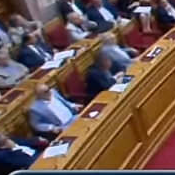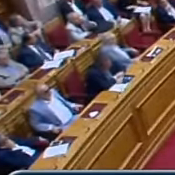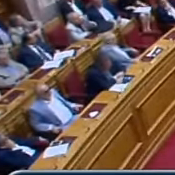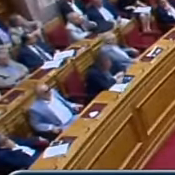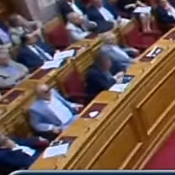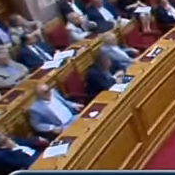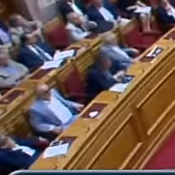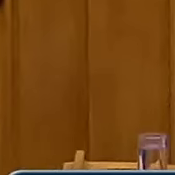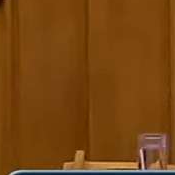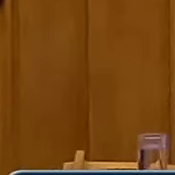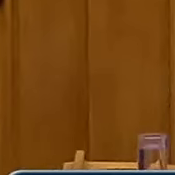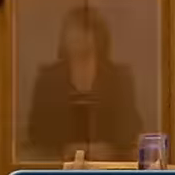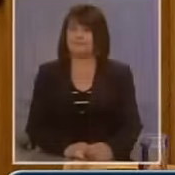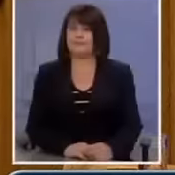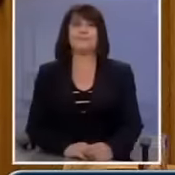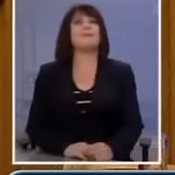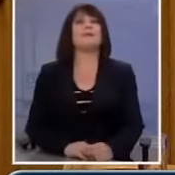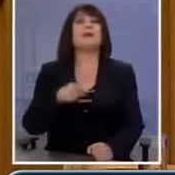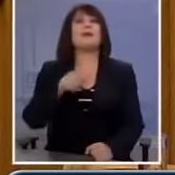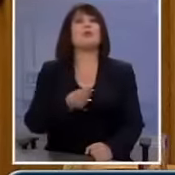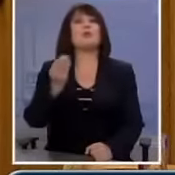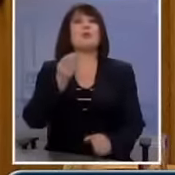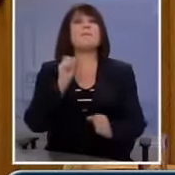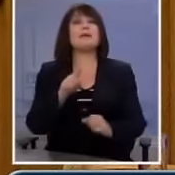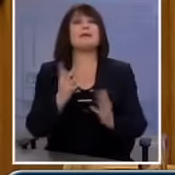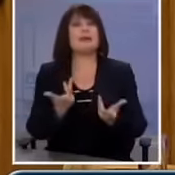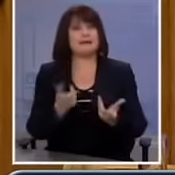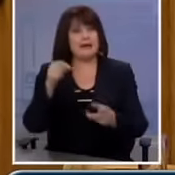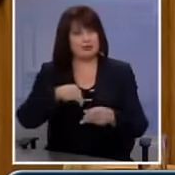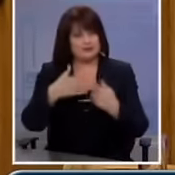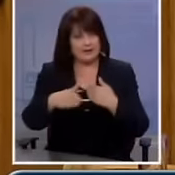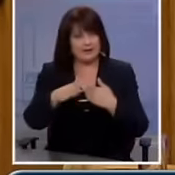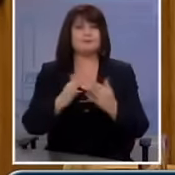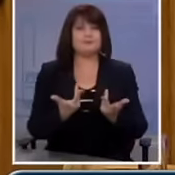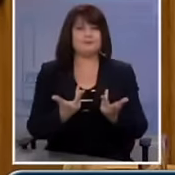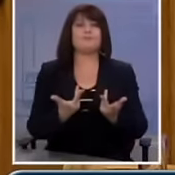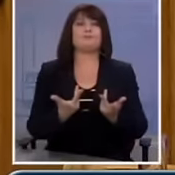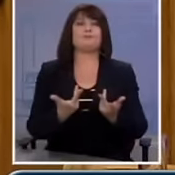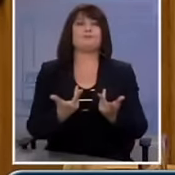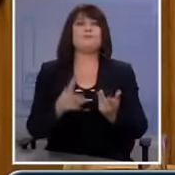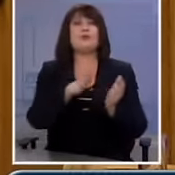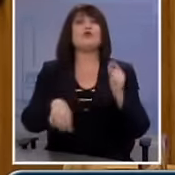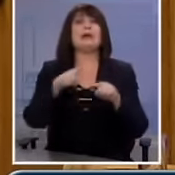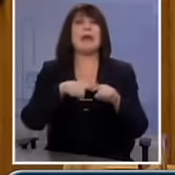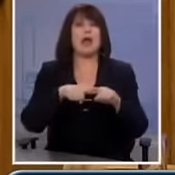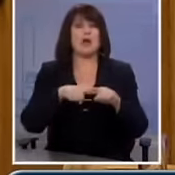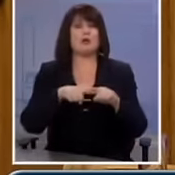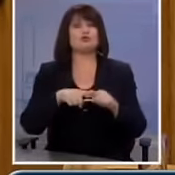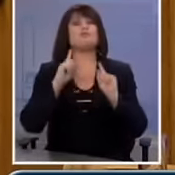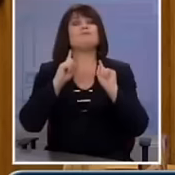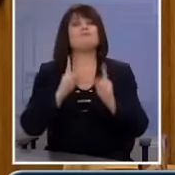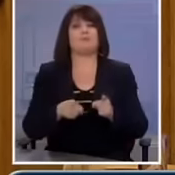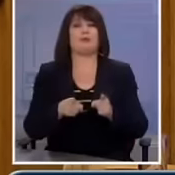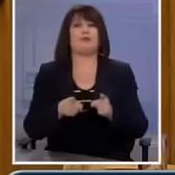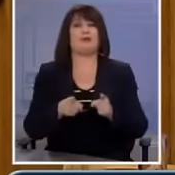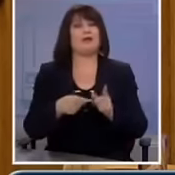Πάνω απ' όλα όμως, το μήνυμα είναι από σήμερα κιόλας. Ότι αυτός ο λαός είναι